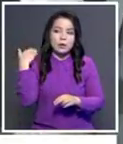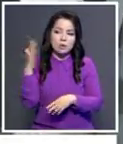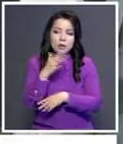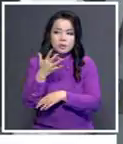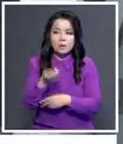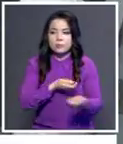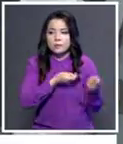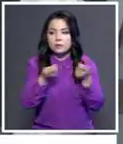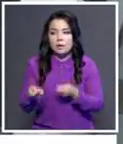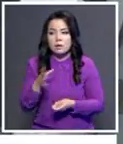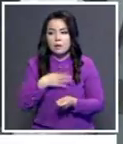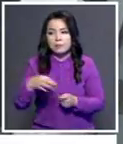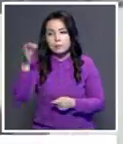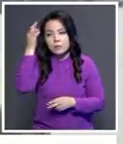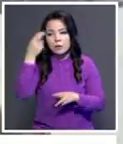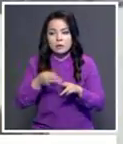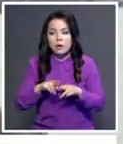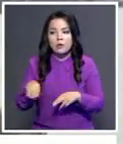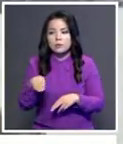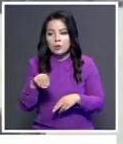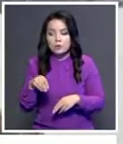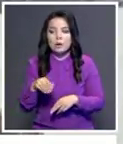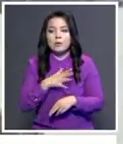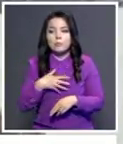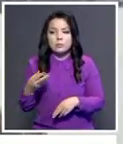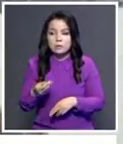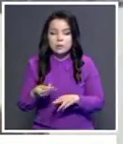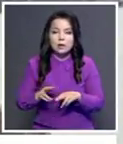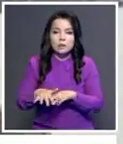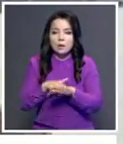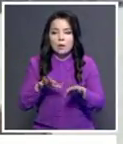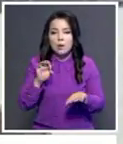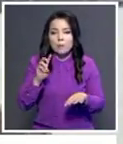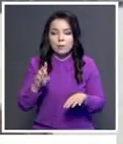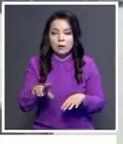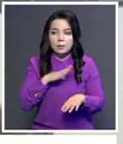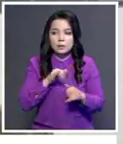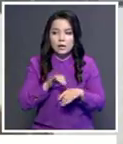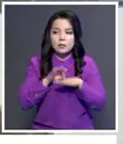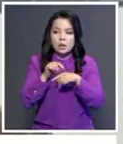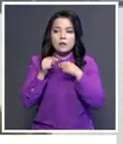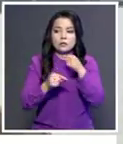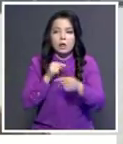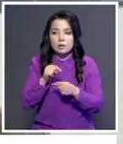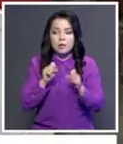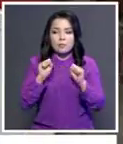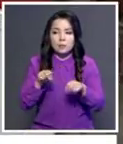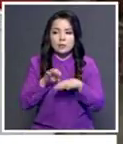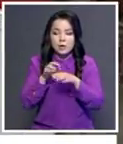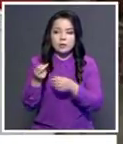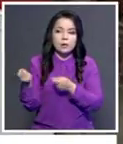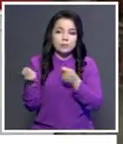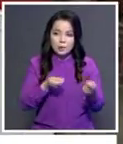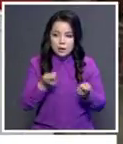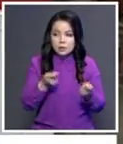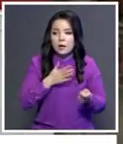уходит ниже по течению, чем... Туз апарамыз. Омбы арқылы өтіп, Ханты-Мансийск жаққа. Ең алыс кеткенде Салихардқа дейін баруға болады. Қазір